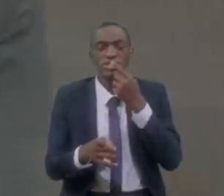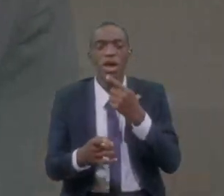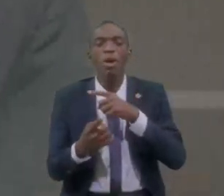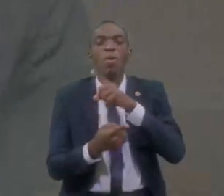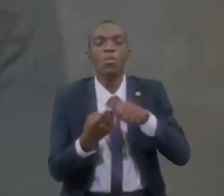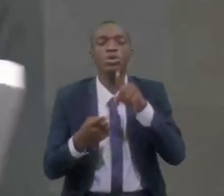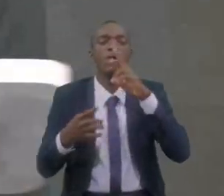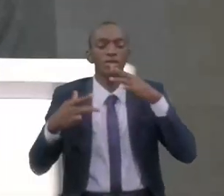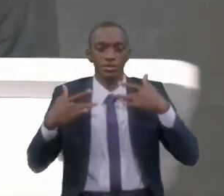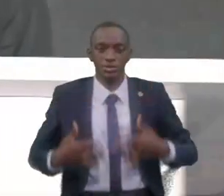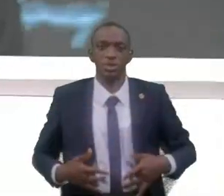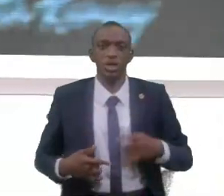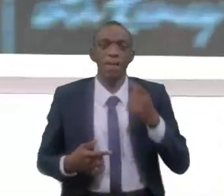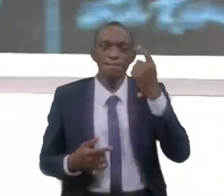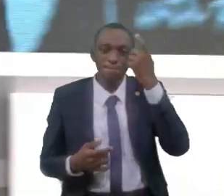découragé.